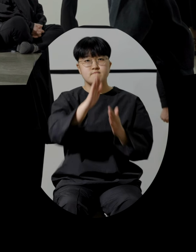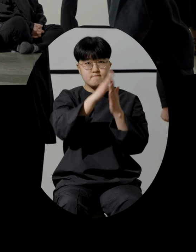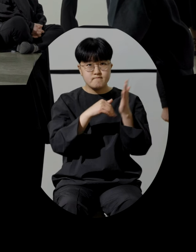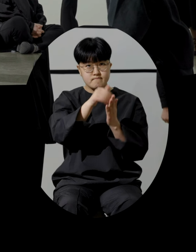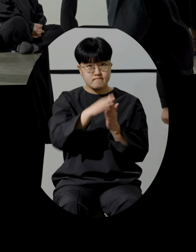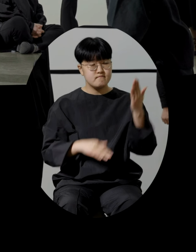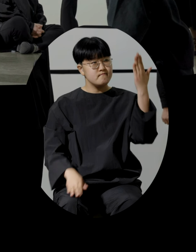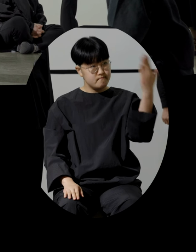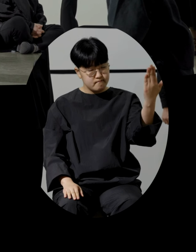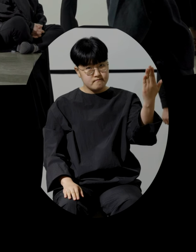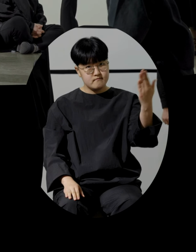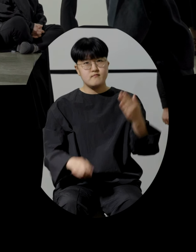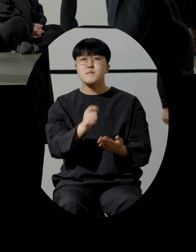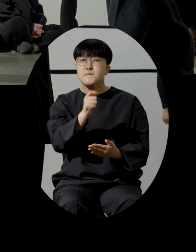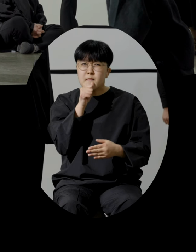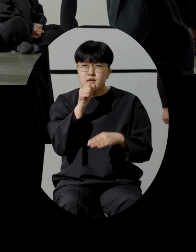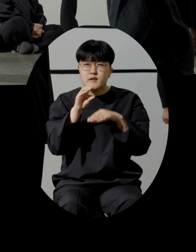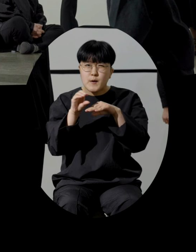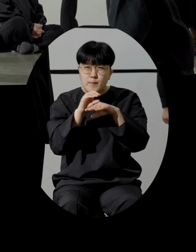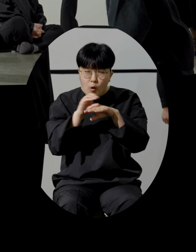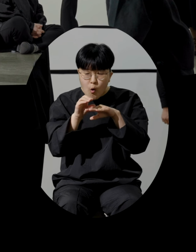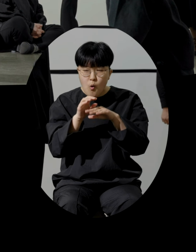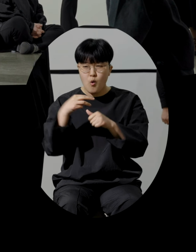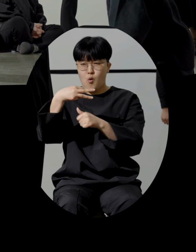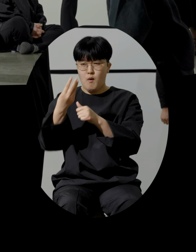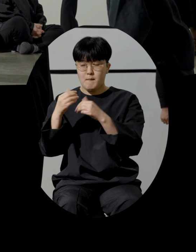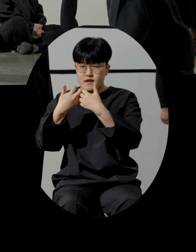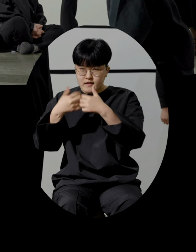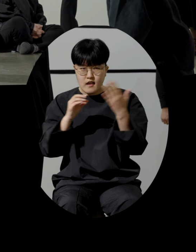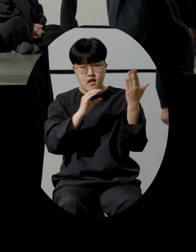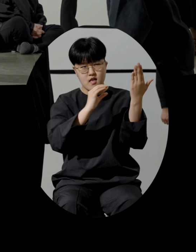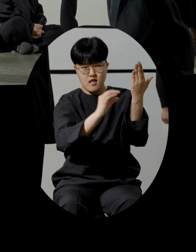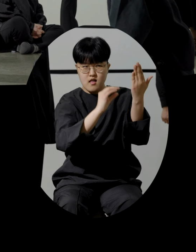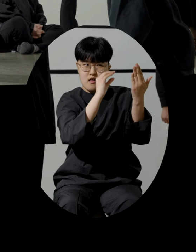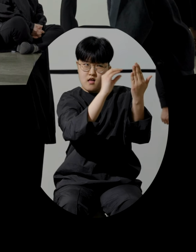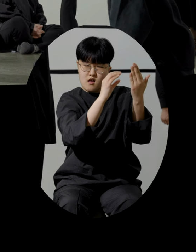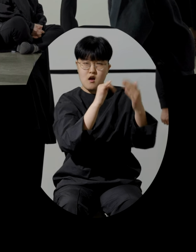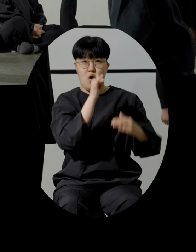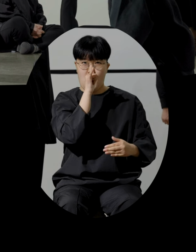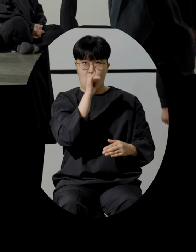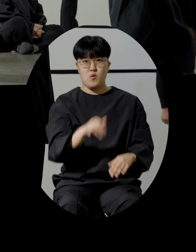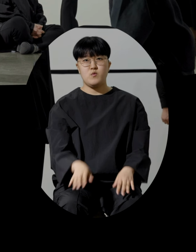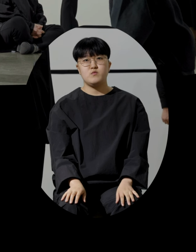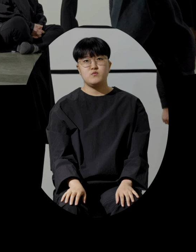페인팅 위에는 작은 컴퓨터와 와이파이 무선 공유기가 붙어 있어요.